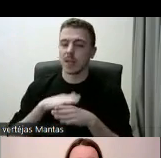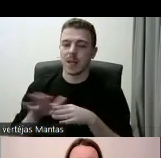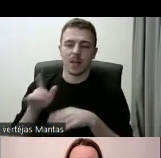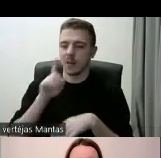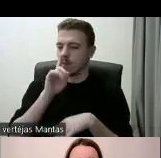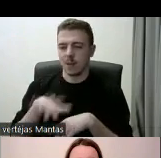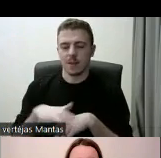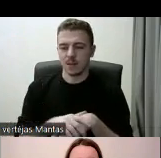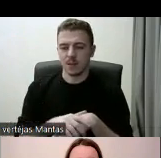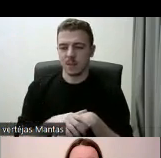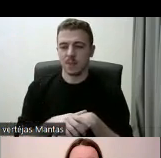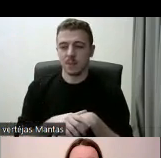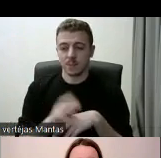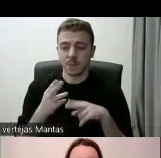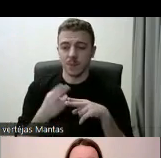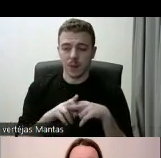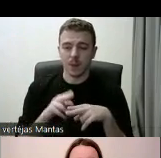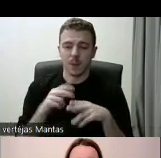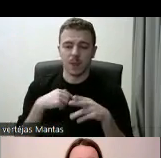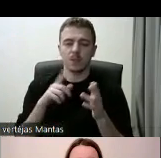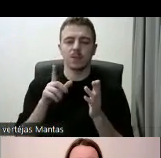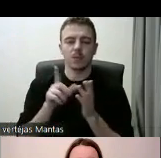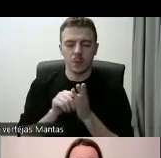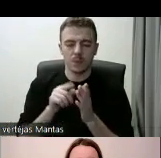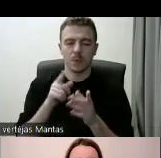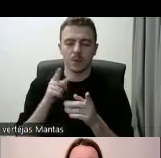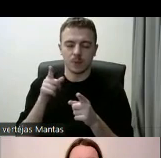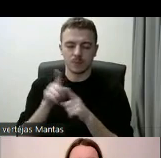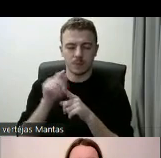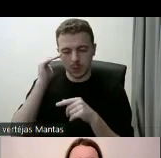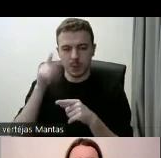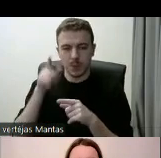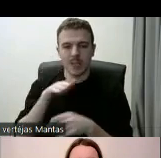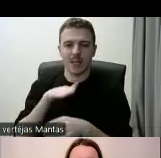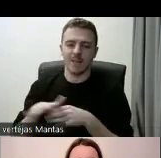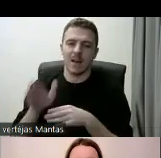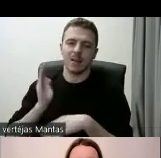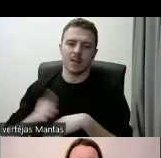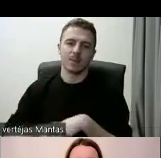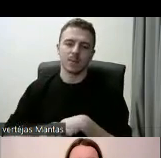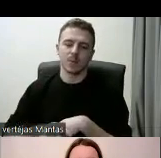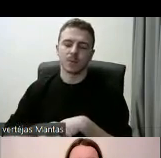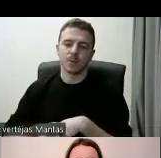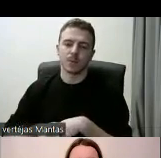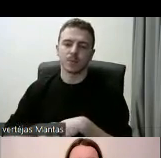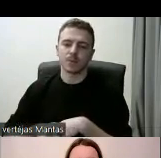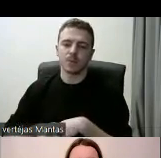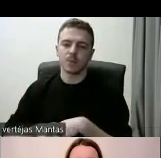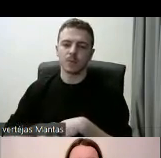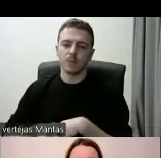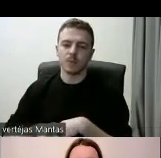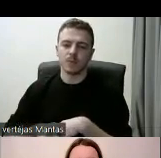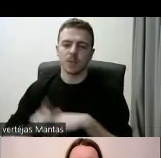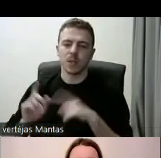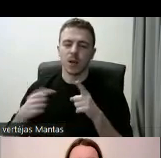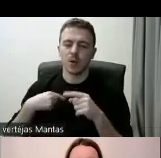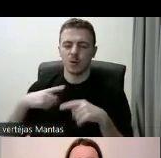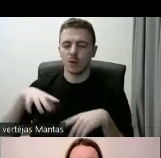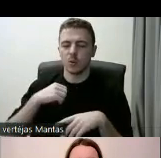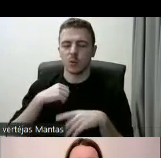kad priemonė galėtų įvykti, kad ji būtų įgyvendinama. Ir jeigu sieksime trumpalaikį